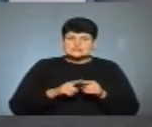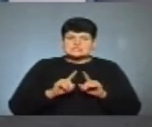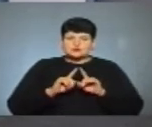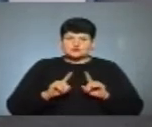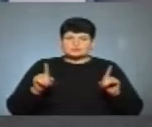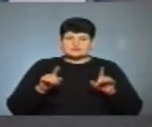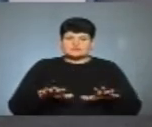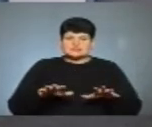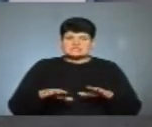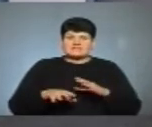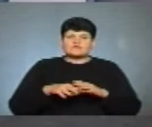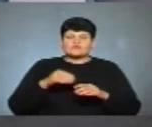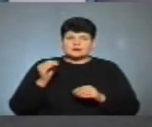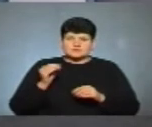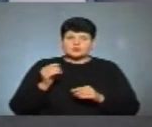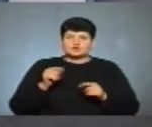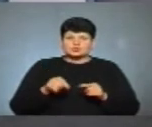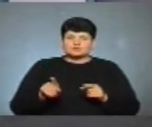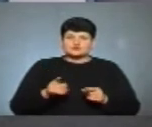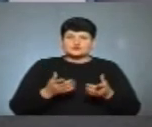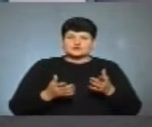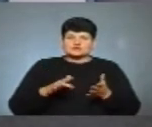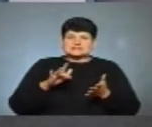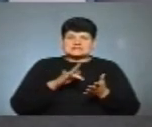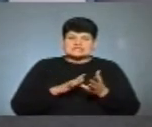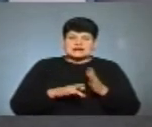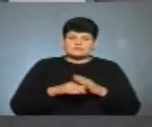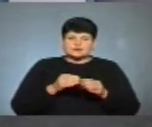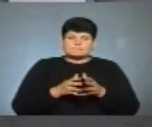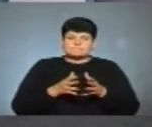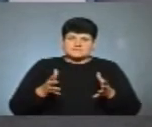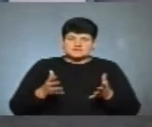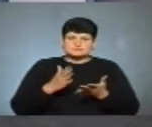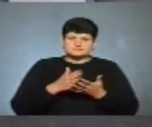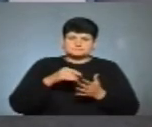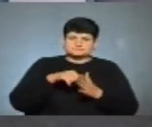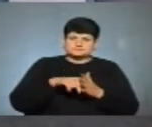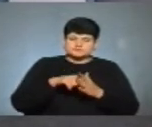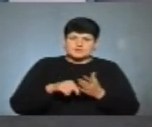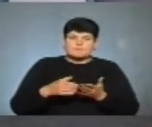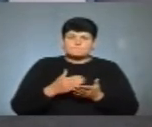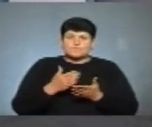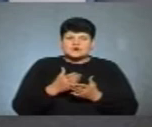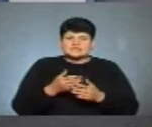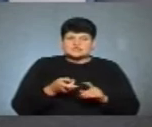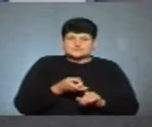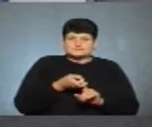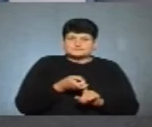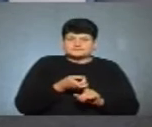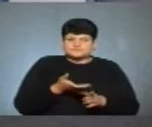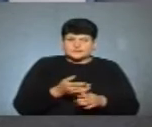особливість місцевих виборів, тому що якщо центральні вибори, то більше грає роль політична приналежність,